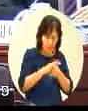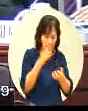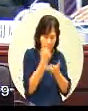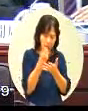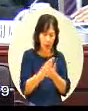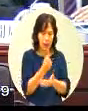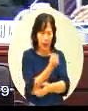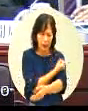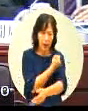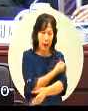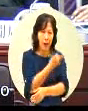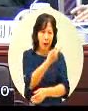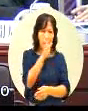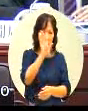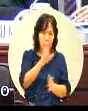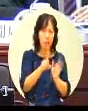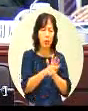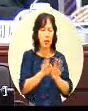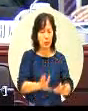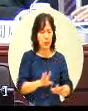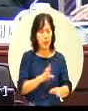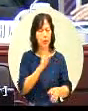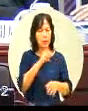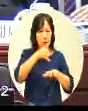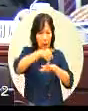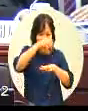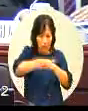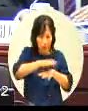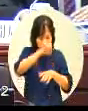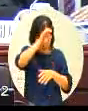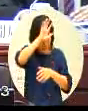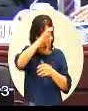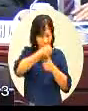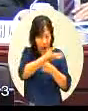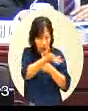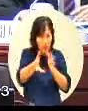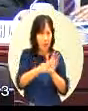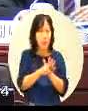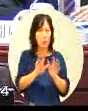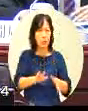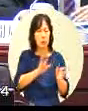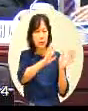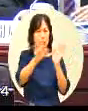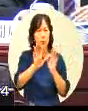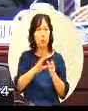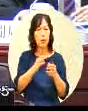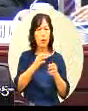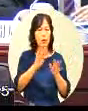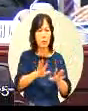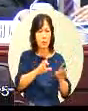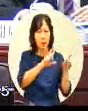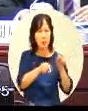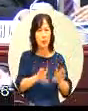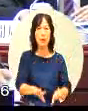鬼，我是跟你说，今天登革热的疫情，以我们现在今天